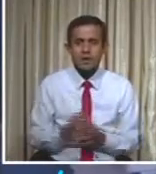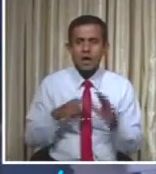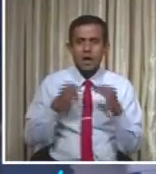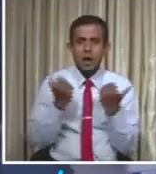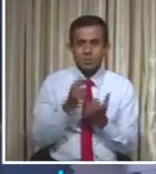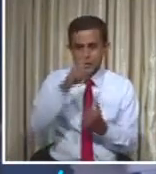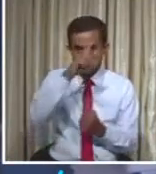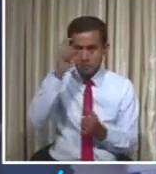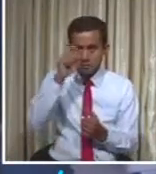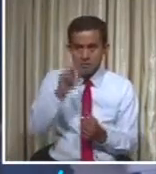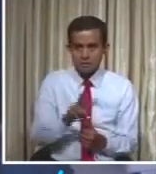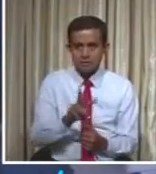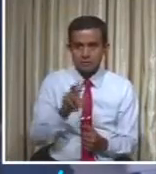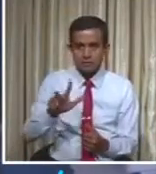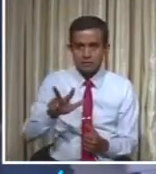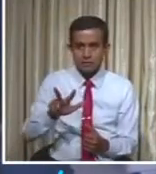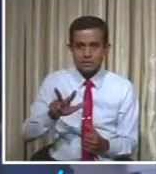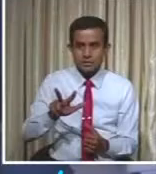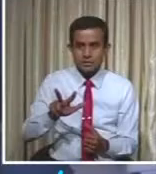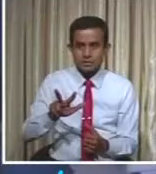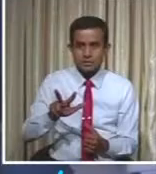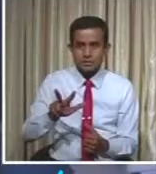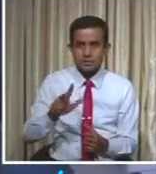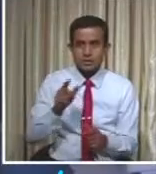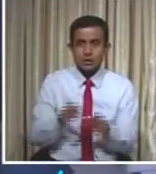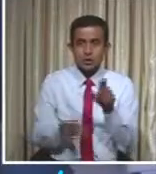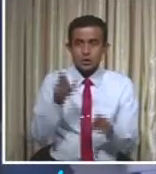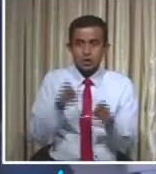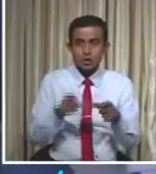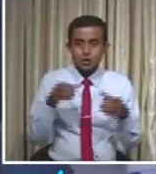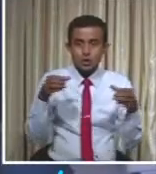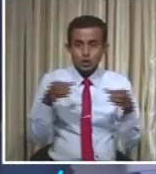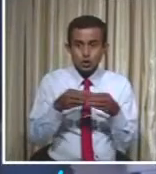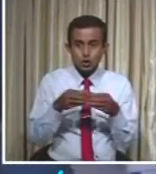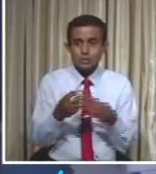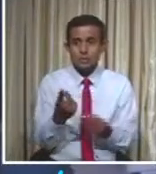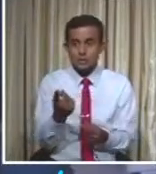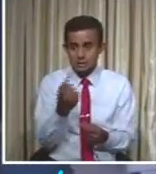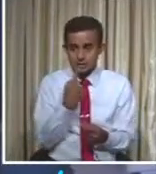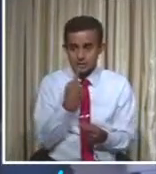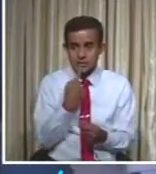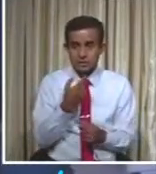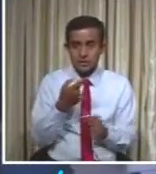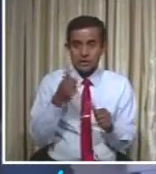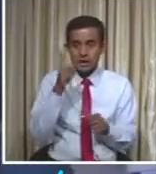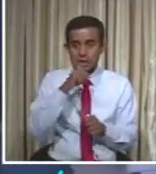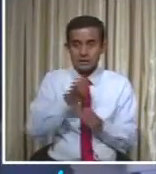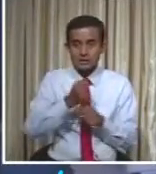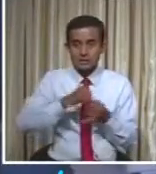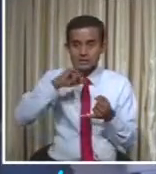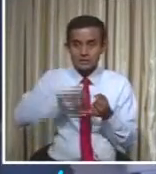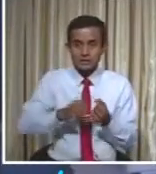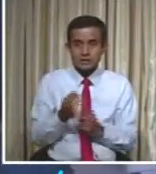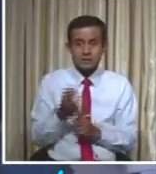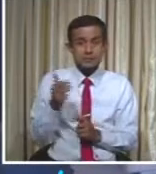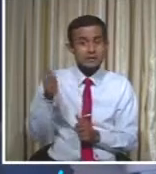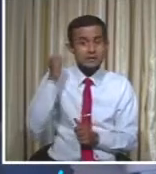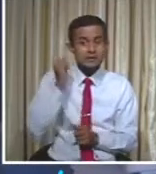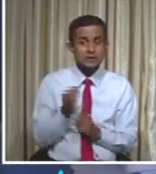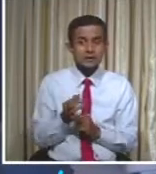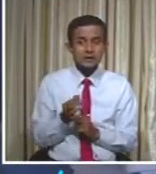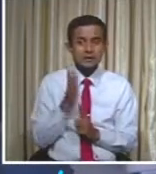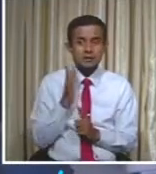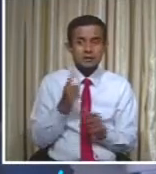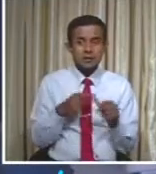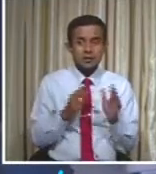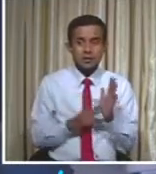මාසේ 28 වෙනිදා පාරිභෝගික අධිකාරියෙන් කරපු ඉල්ලීමට ලිට්‍රෝ ගෑස් සමාගමේ සභාපති එවකට සභාපති